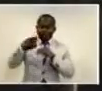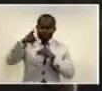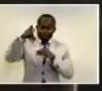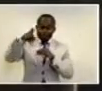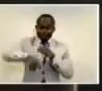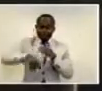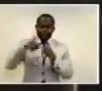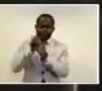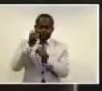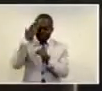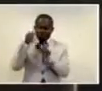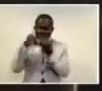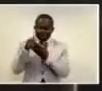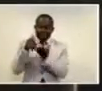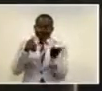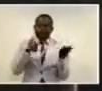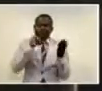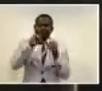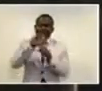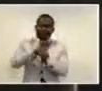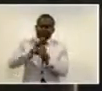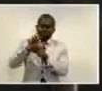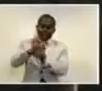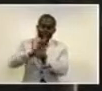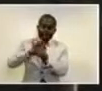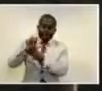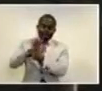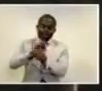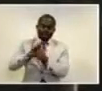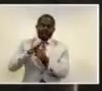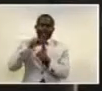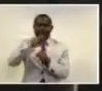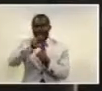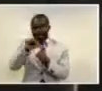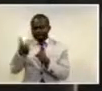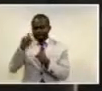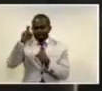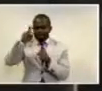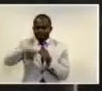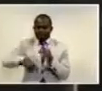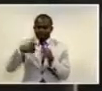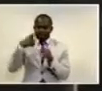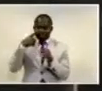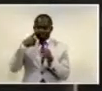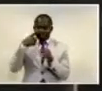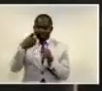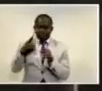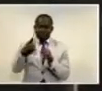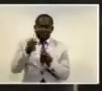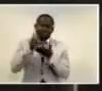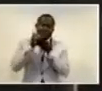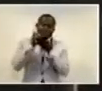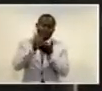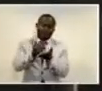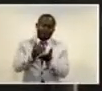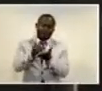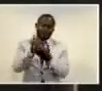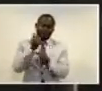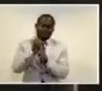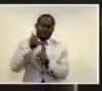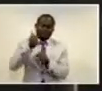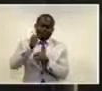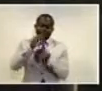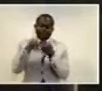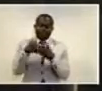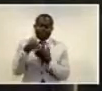mukwiye kuba mukora kugira ngo babahe amafaranga bitaruzura hari abandi bakwiye kuba babireba kugira ngo banabafashe mwuzuze